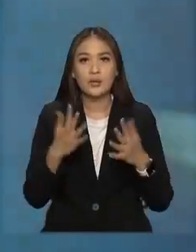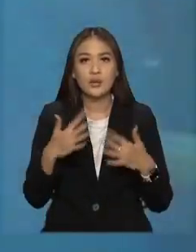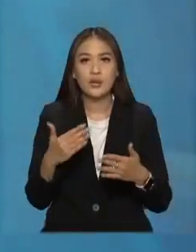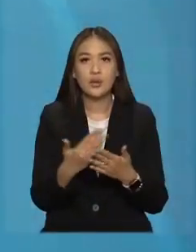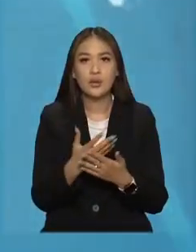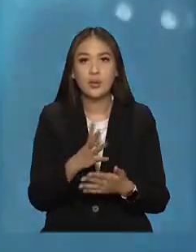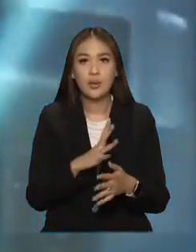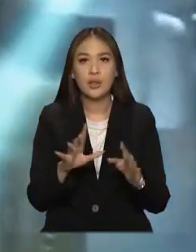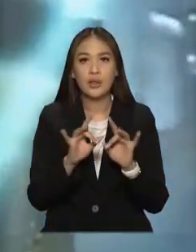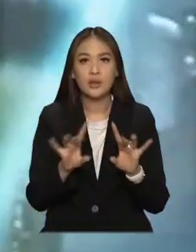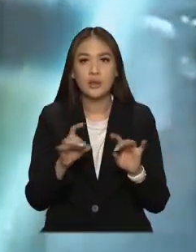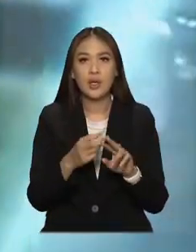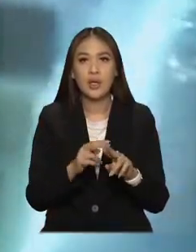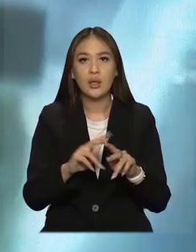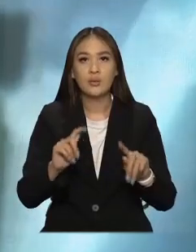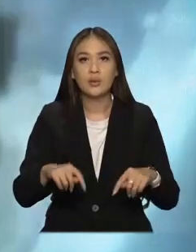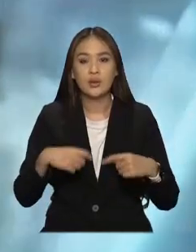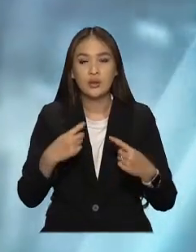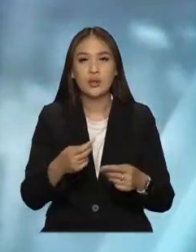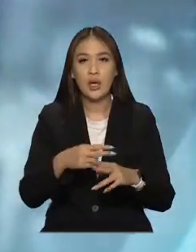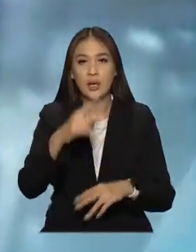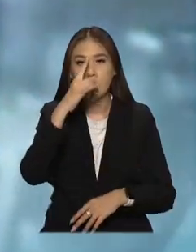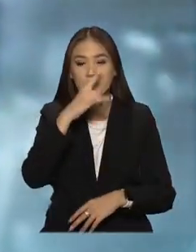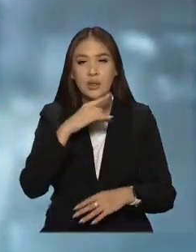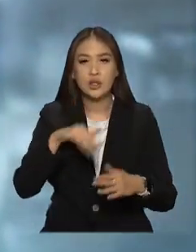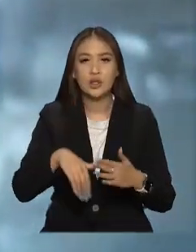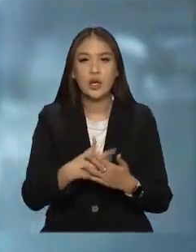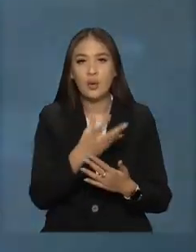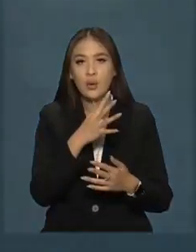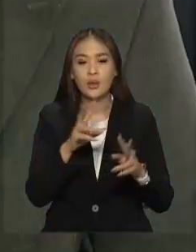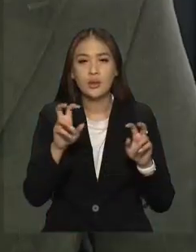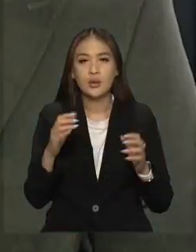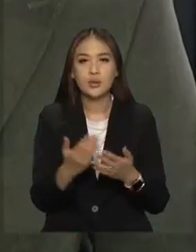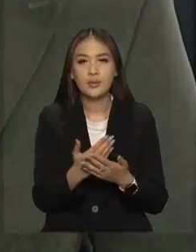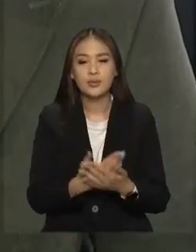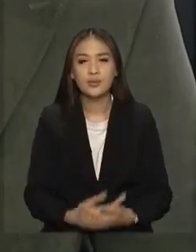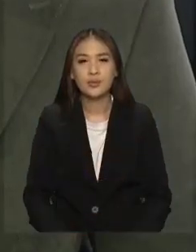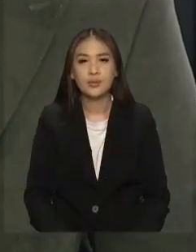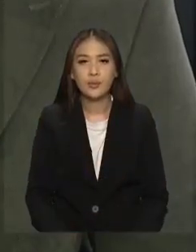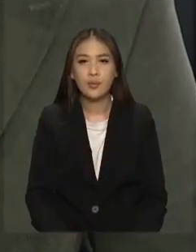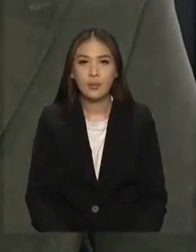к этому часу эфир продолжит информационно аналитическая программа жена окат